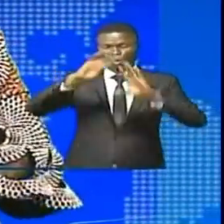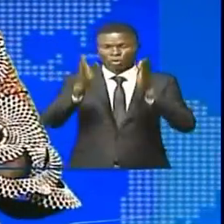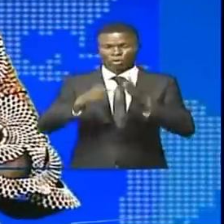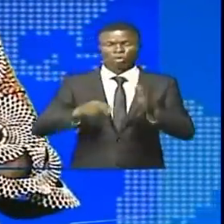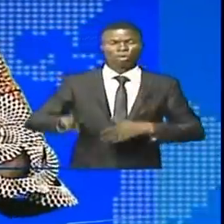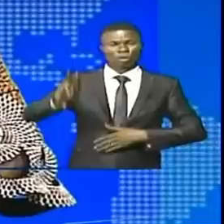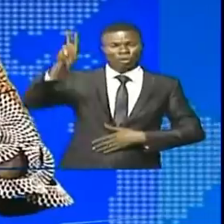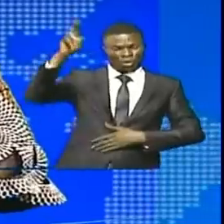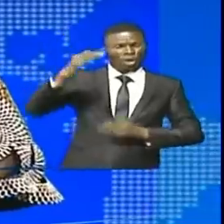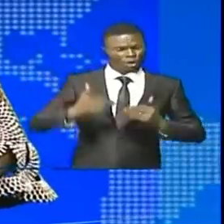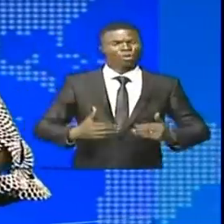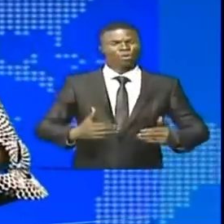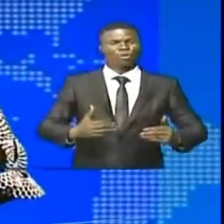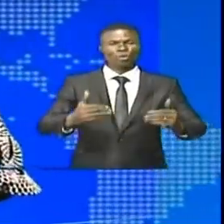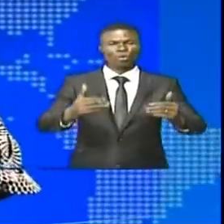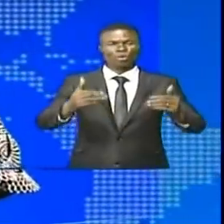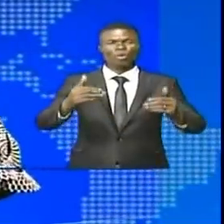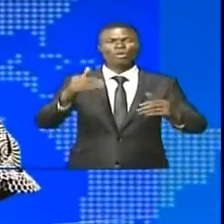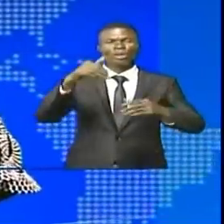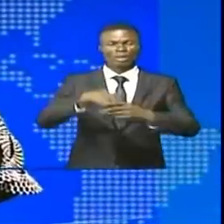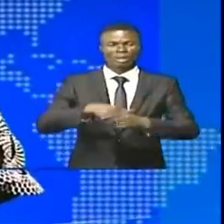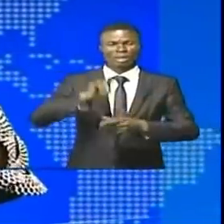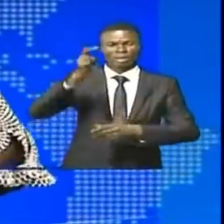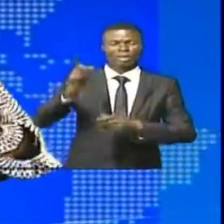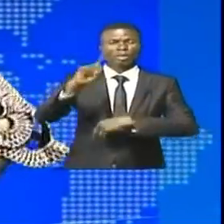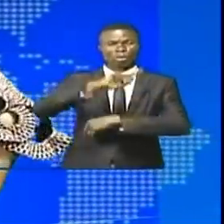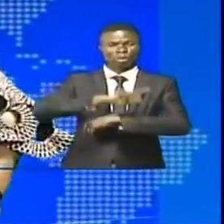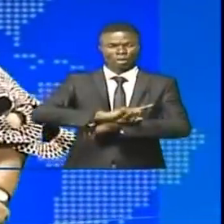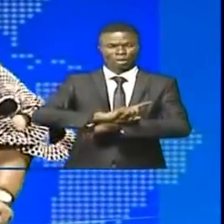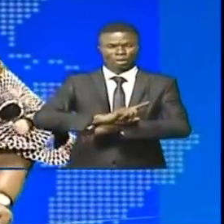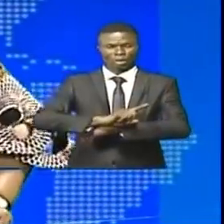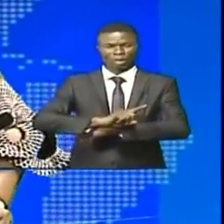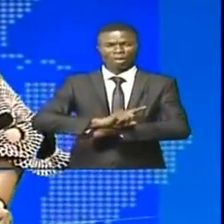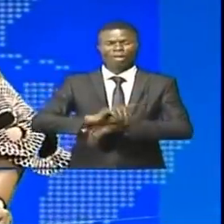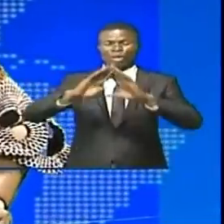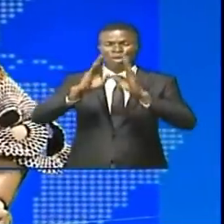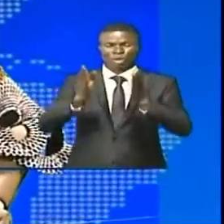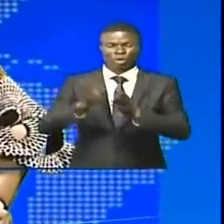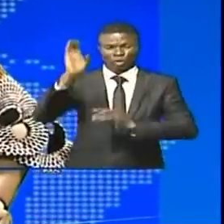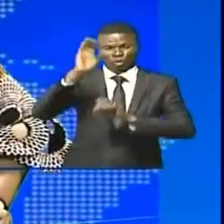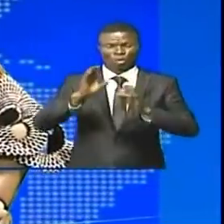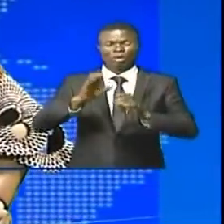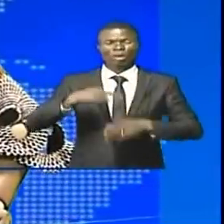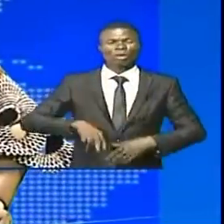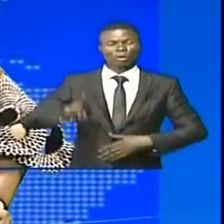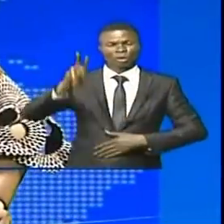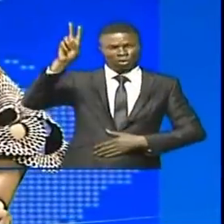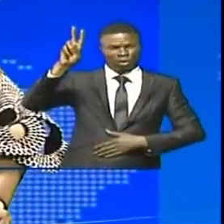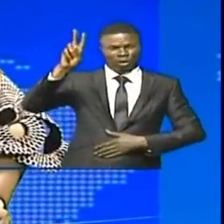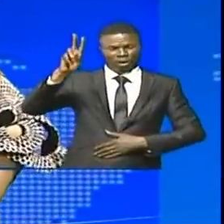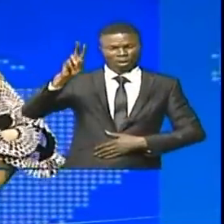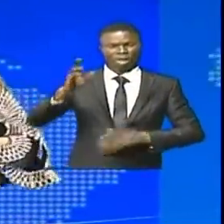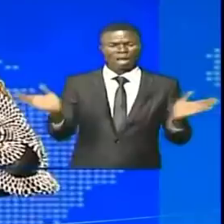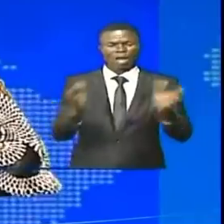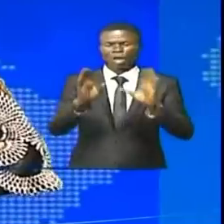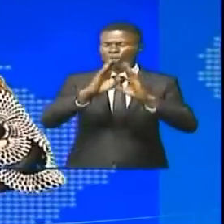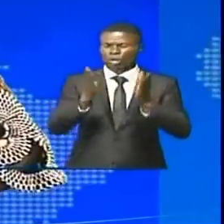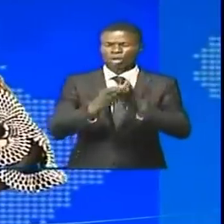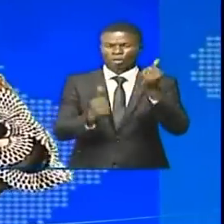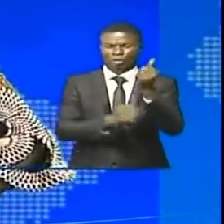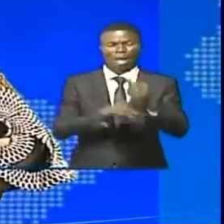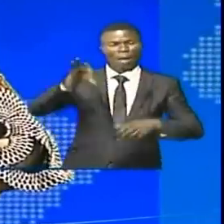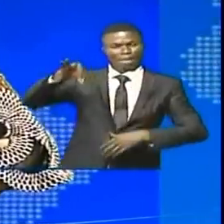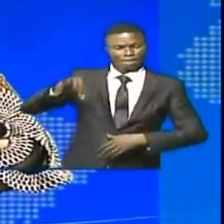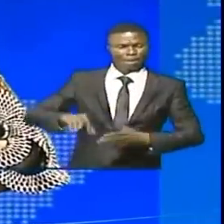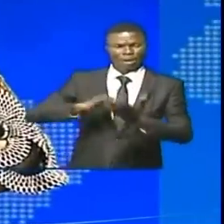se poursuivre au cours de la deuxième journée le corps d'élite scientifique de l'idée ps a édifié l'assistance sous les avantages du